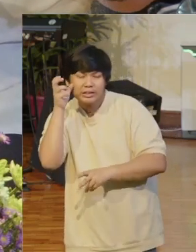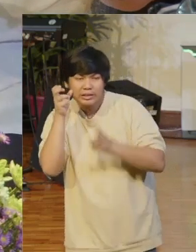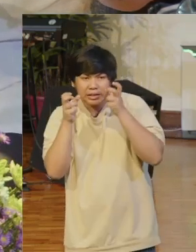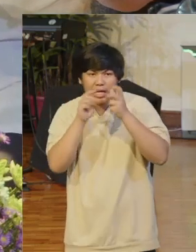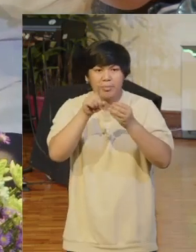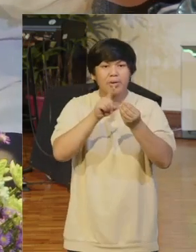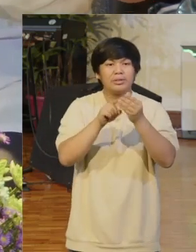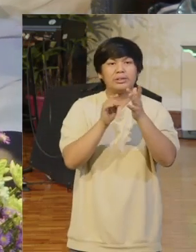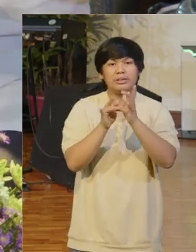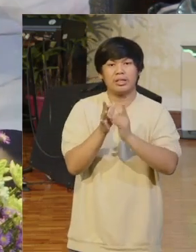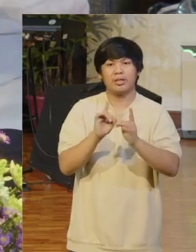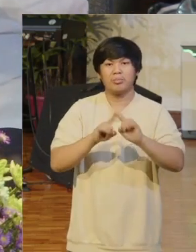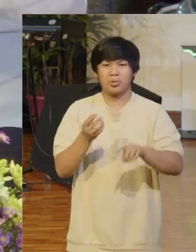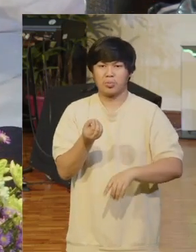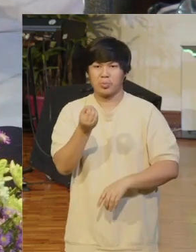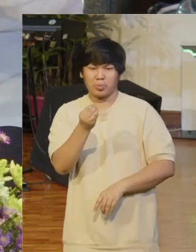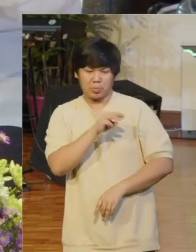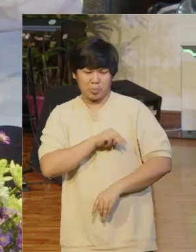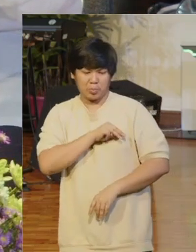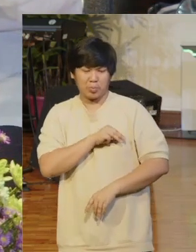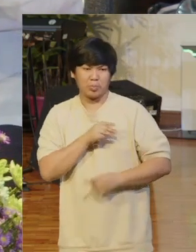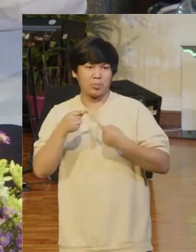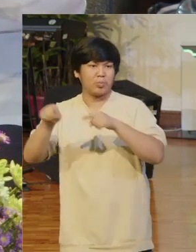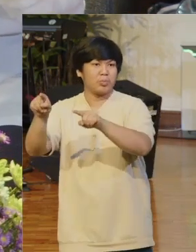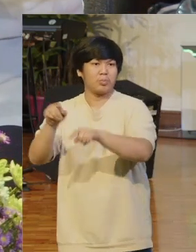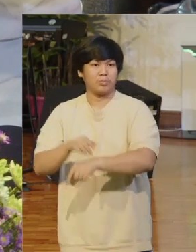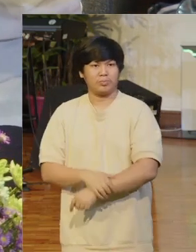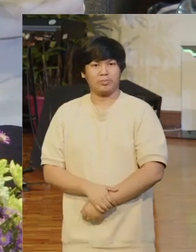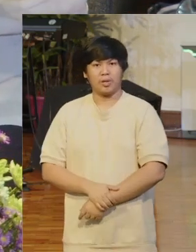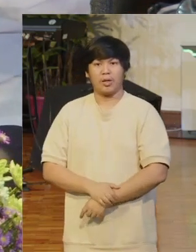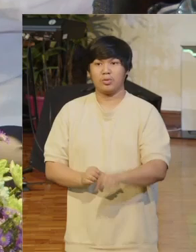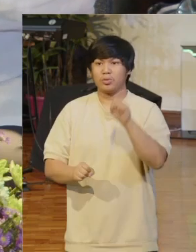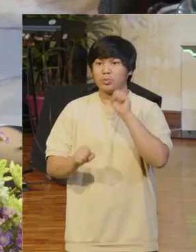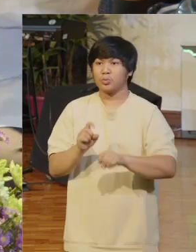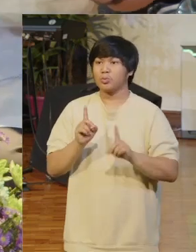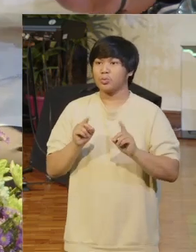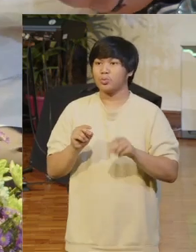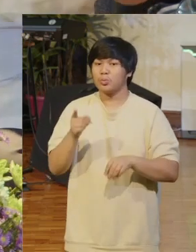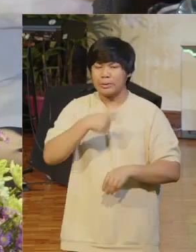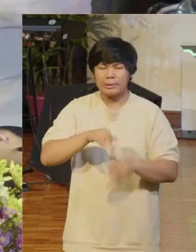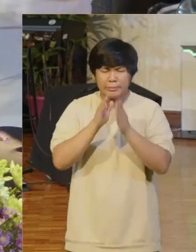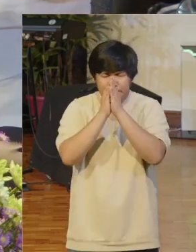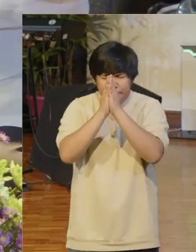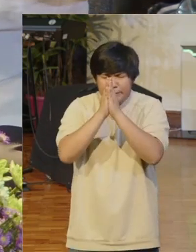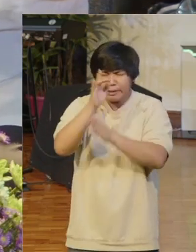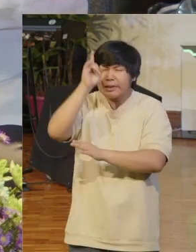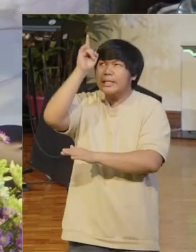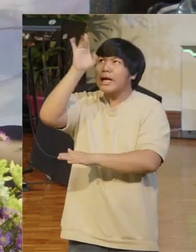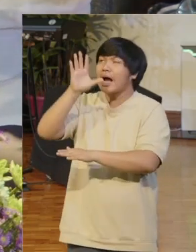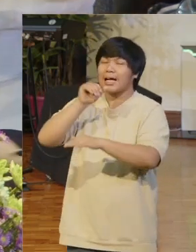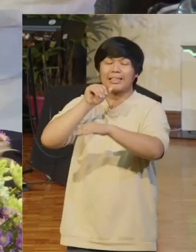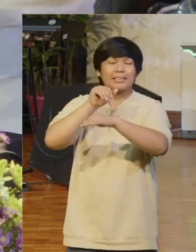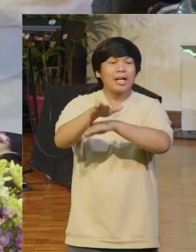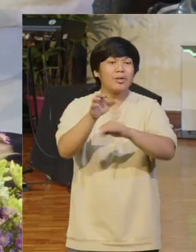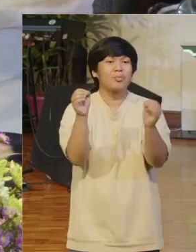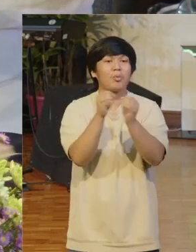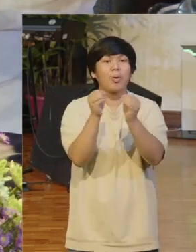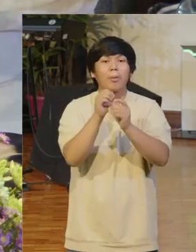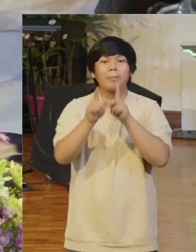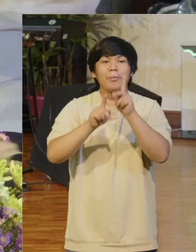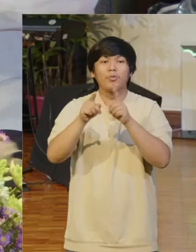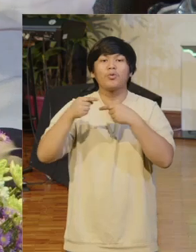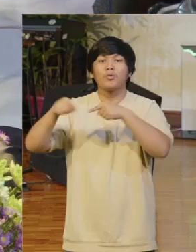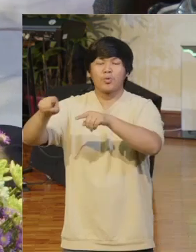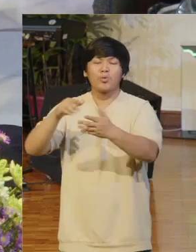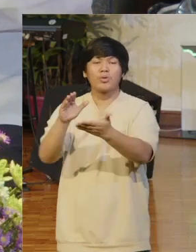few. So pray earnestly to the Lord of the harvest to send out laborers into His